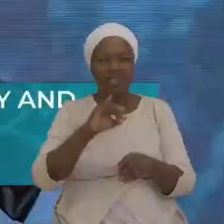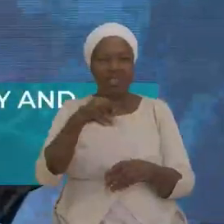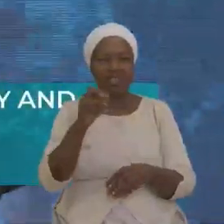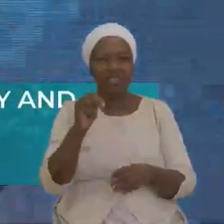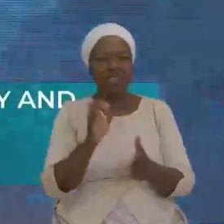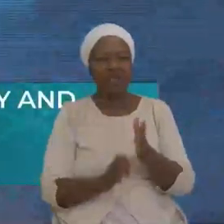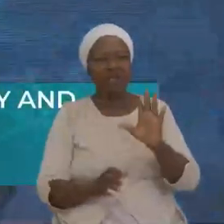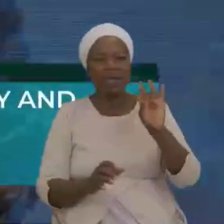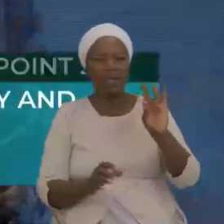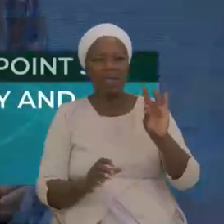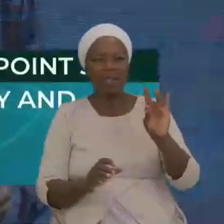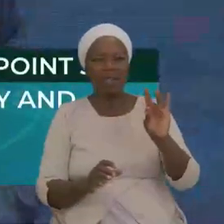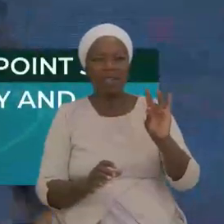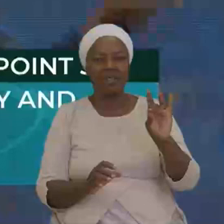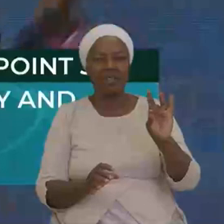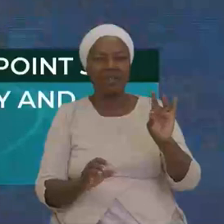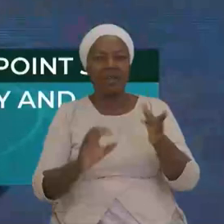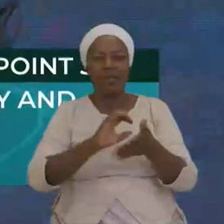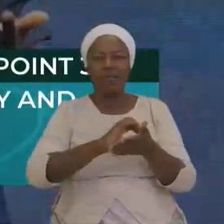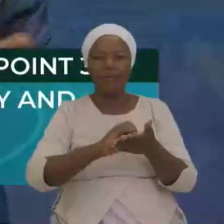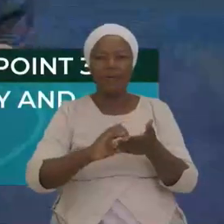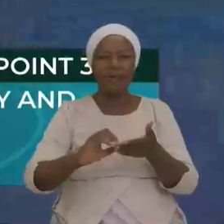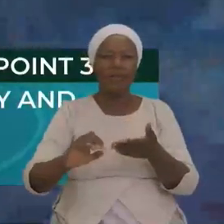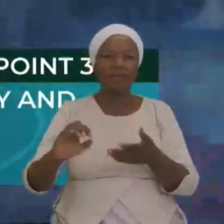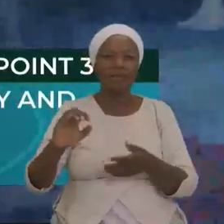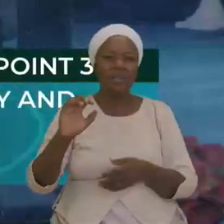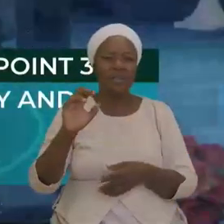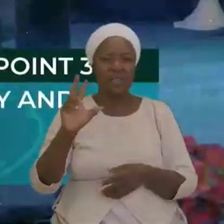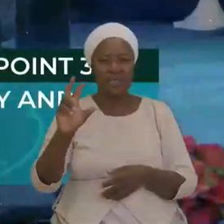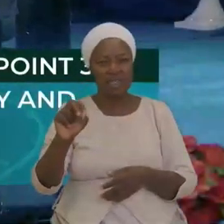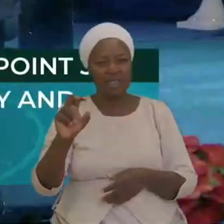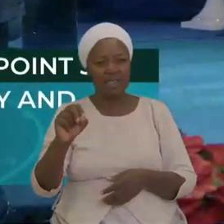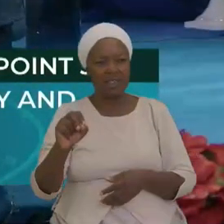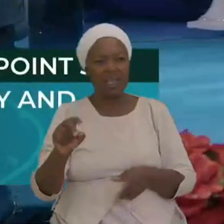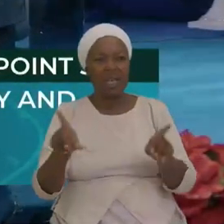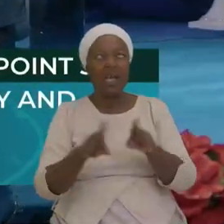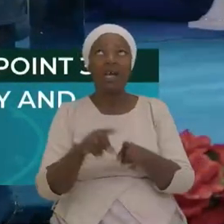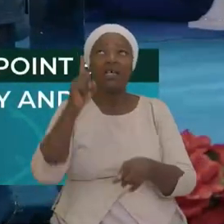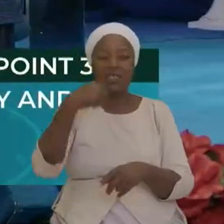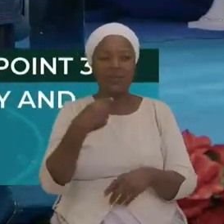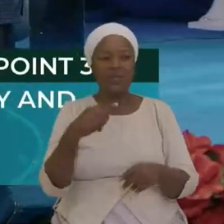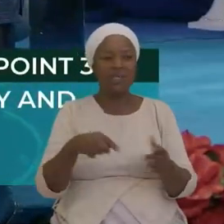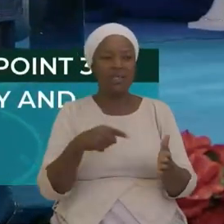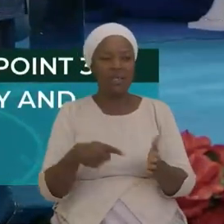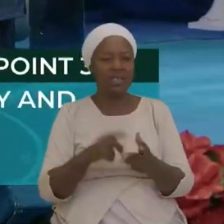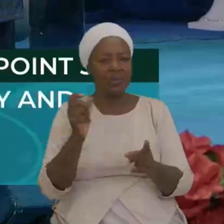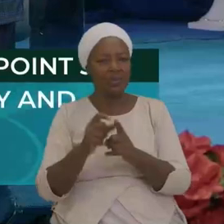30. En Jean chapitre 8, lisons le verset 30. Comme Jésus parlait